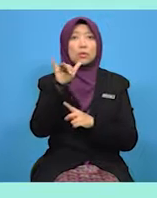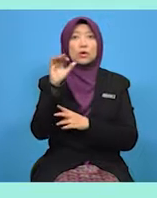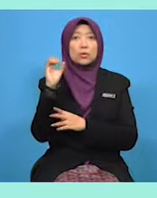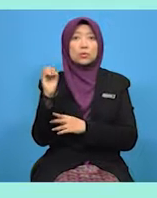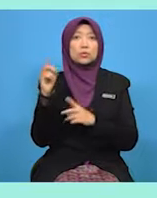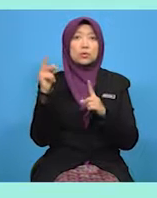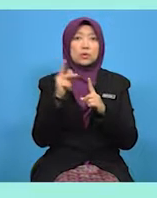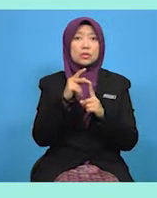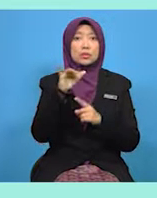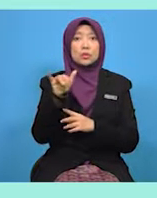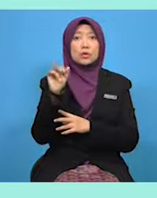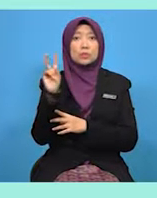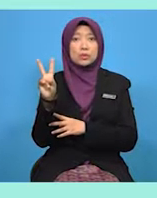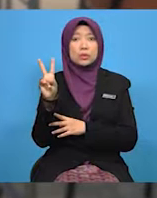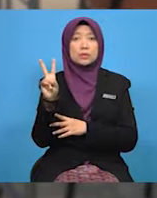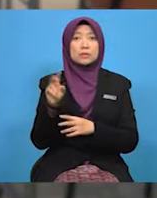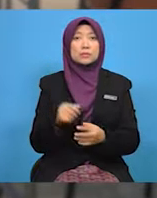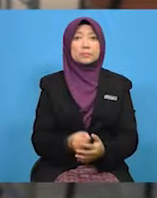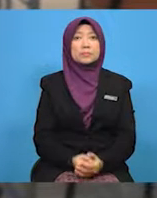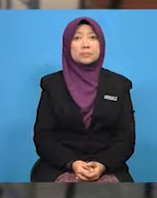ke Y 2.